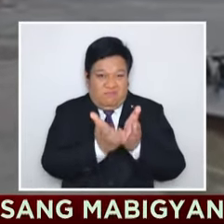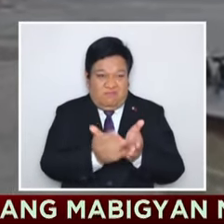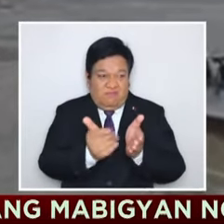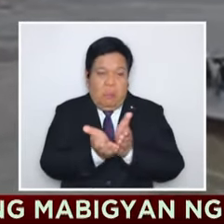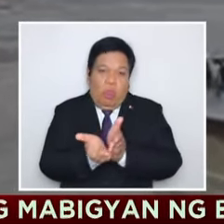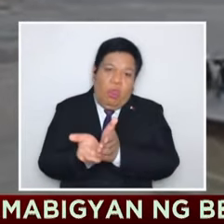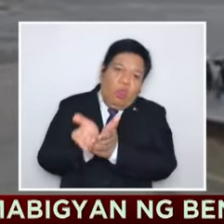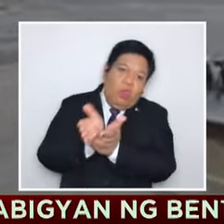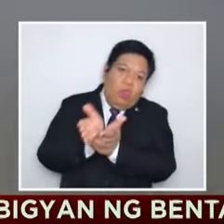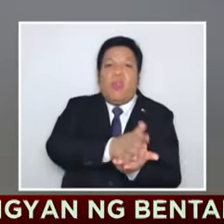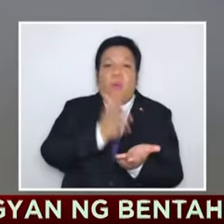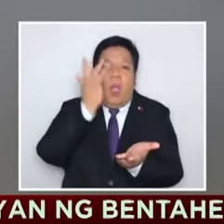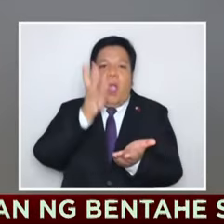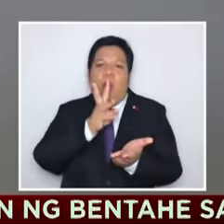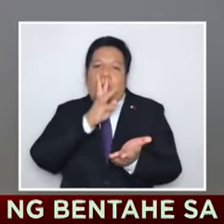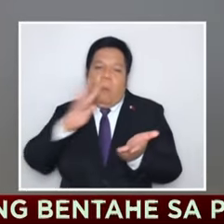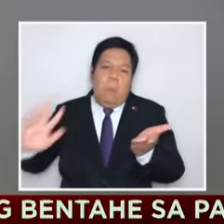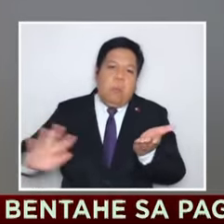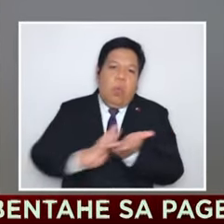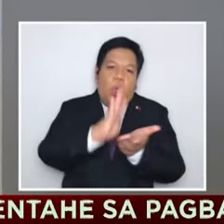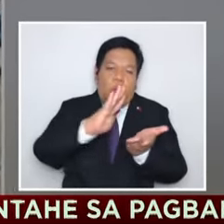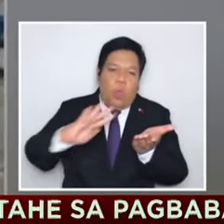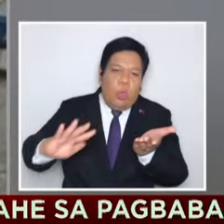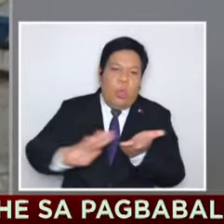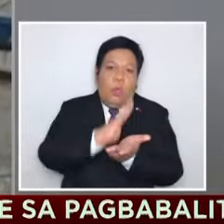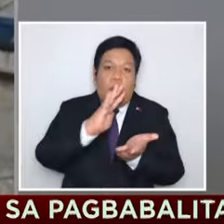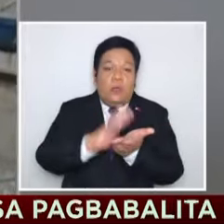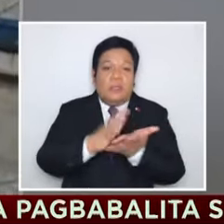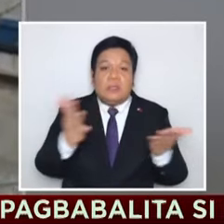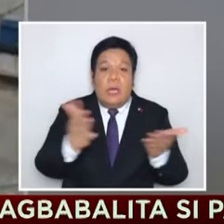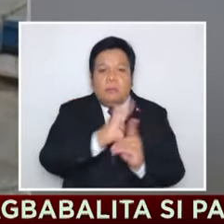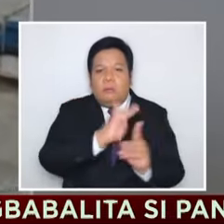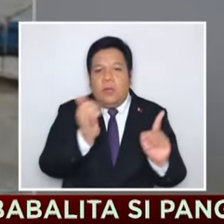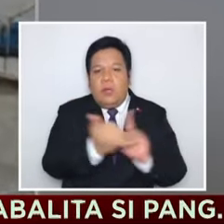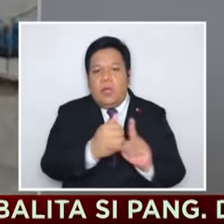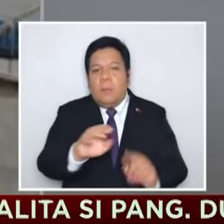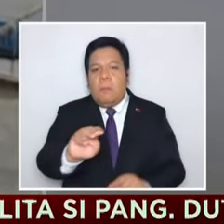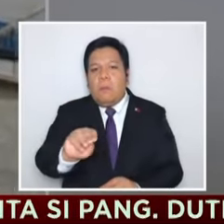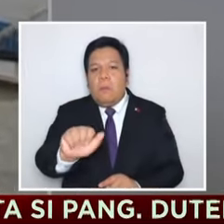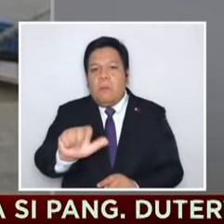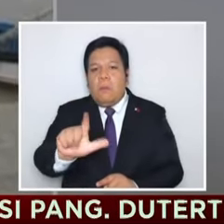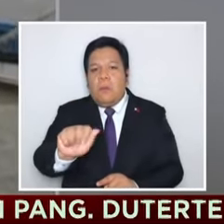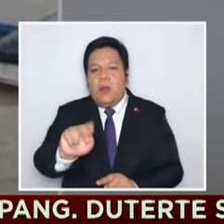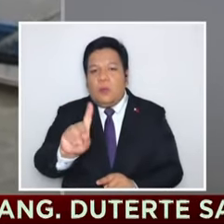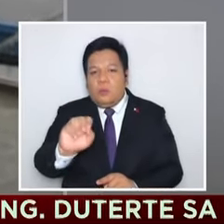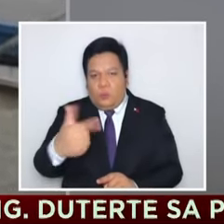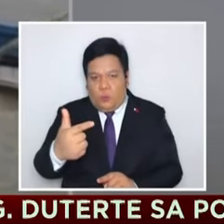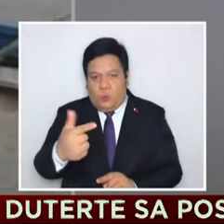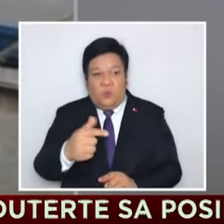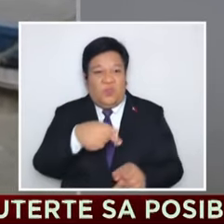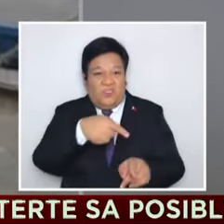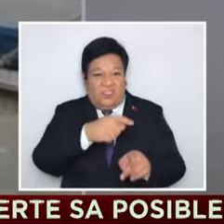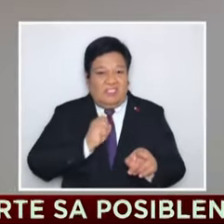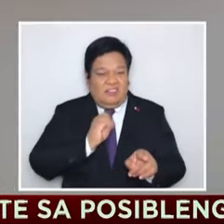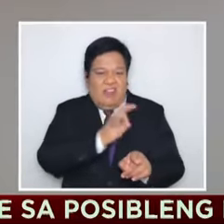matapos hampasin ng malakas na agos ng tubig sa barangay Malandog. Isang tripulante ang nabalian matapos tumaob ang